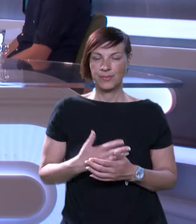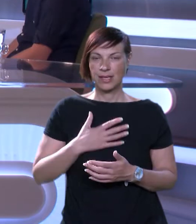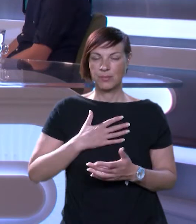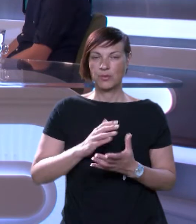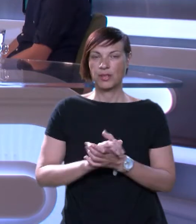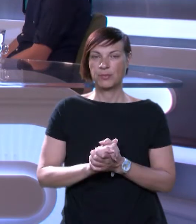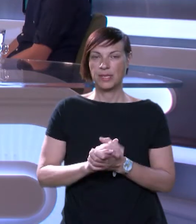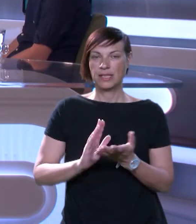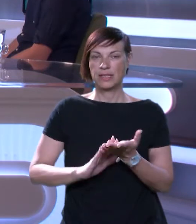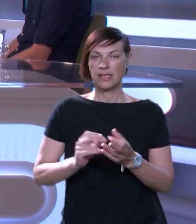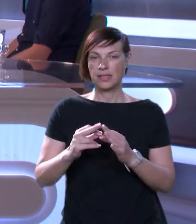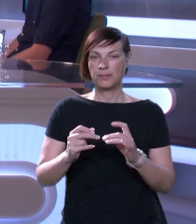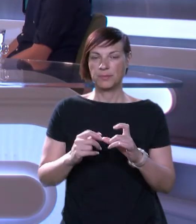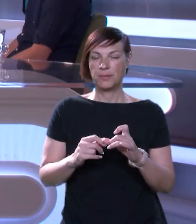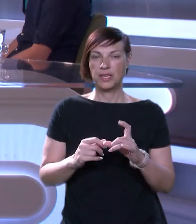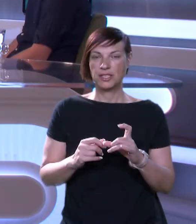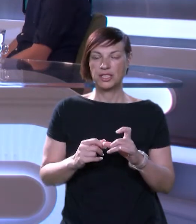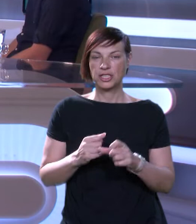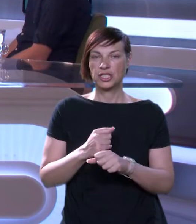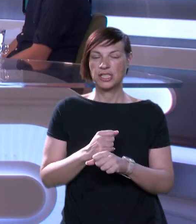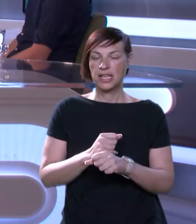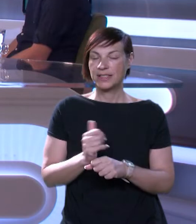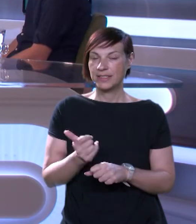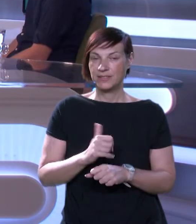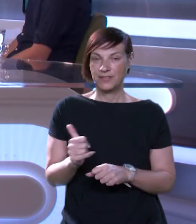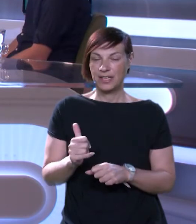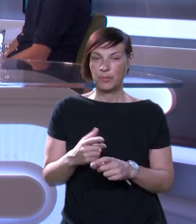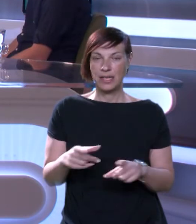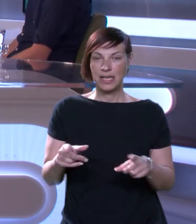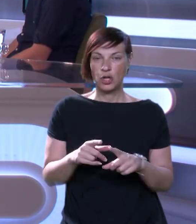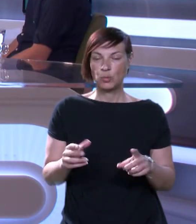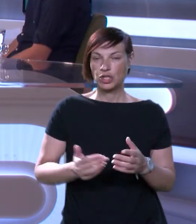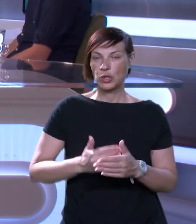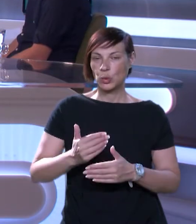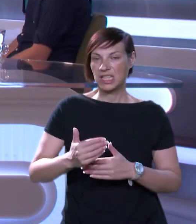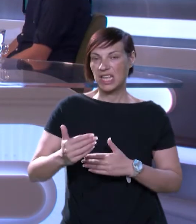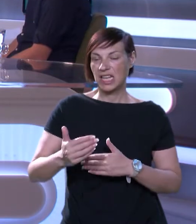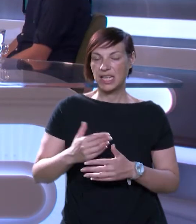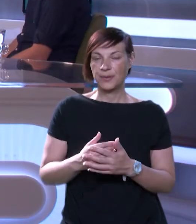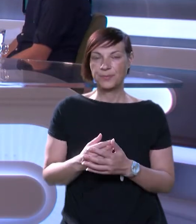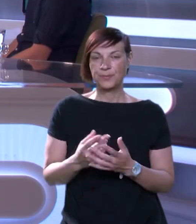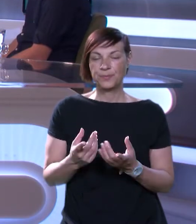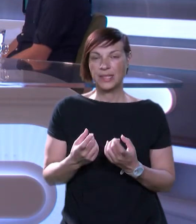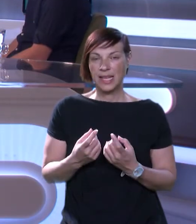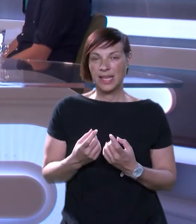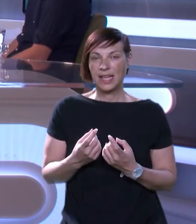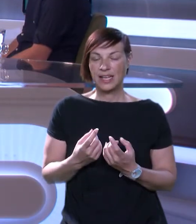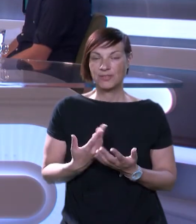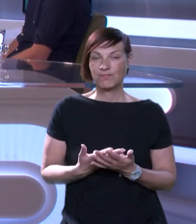moj prijatelj Josip Maršić radi fenomenalnu mjuzu i dalje,